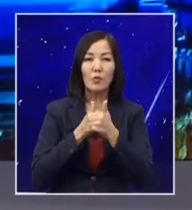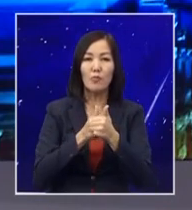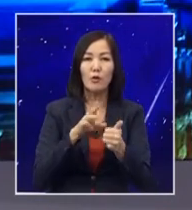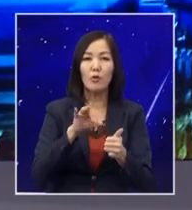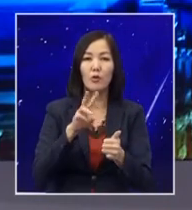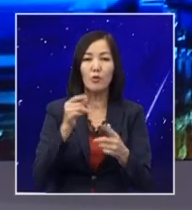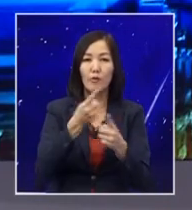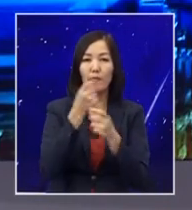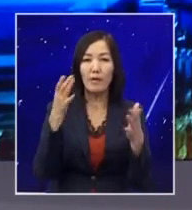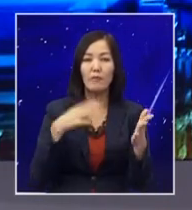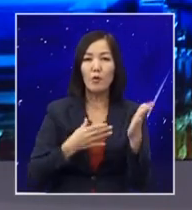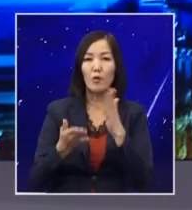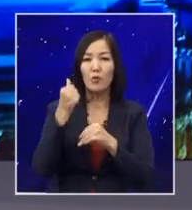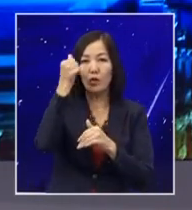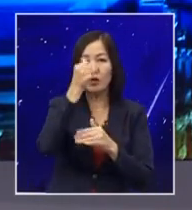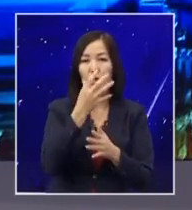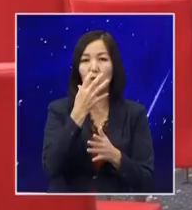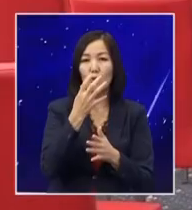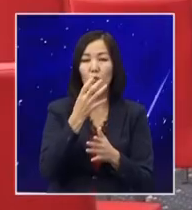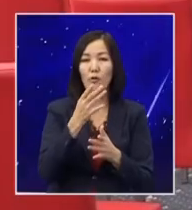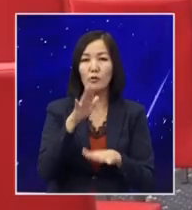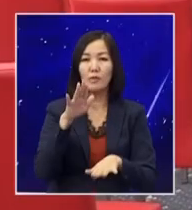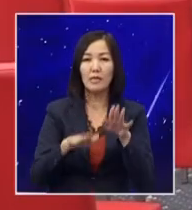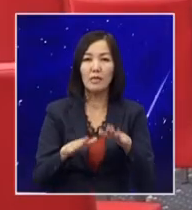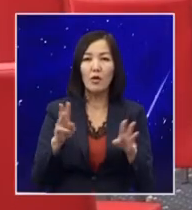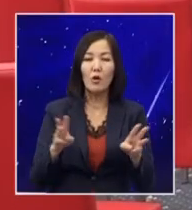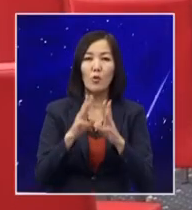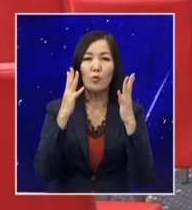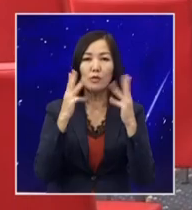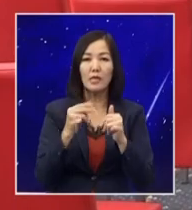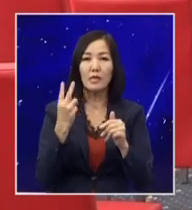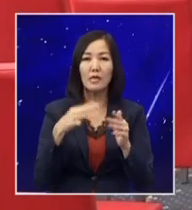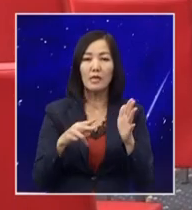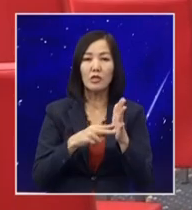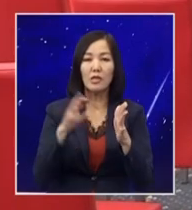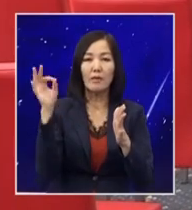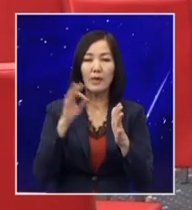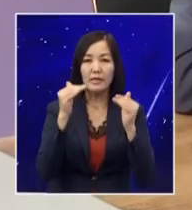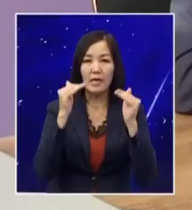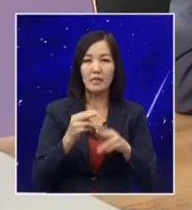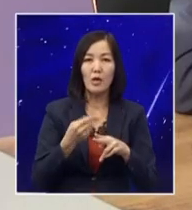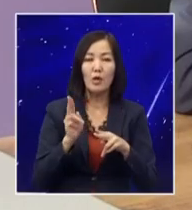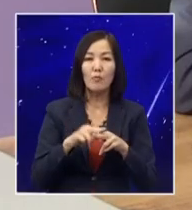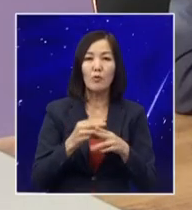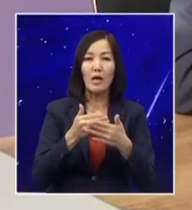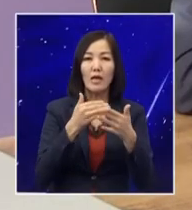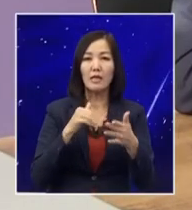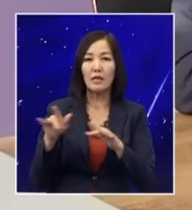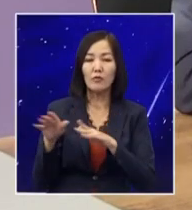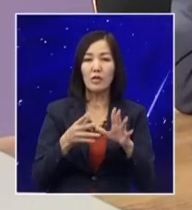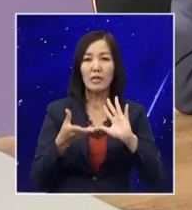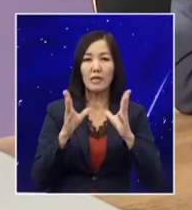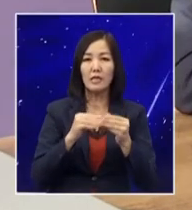мәлімдеді. Айтуынша, өткен жылу беру маусымынан салыстырғанда өрт саны 47% азайған. Бұл кешенді алдын алу